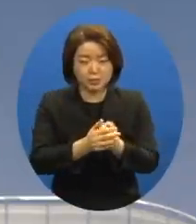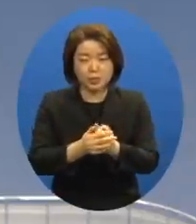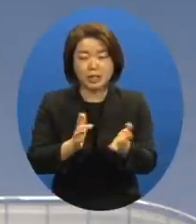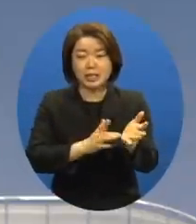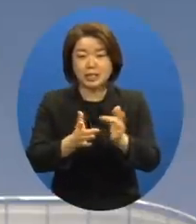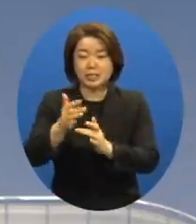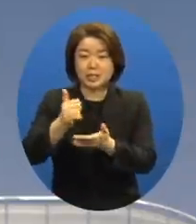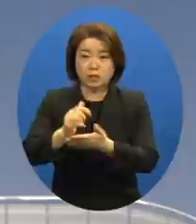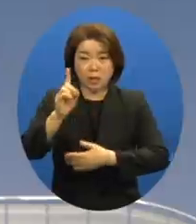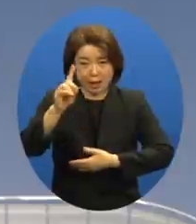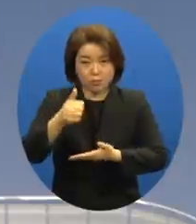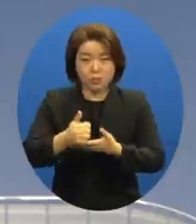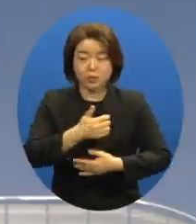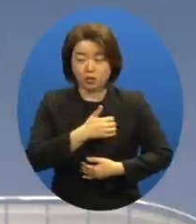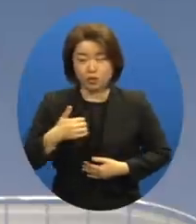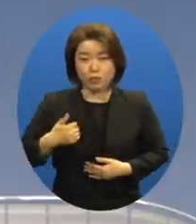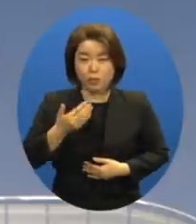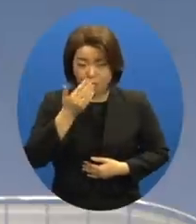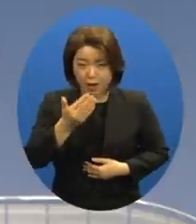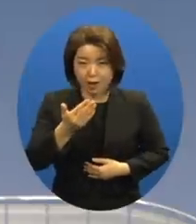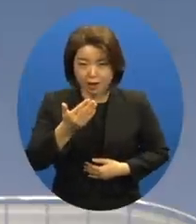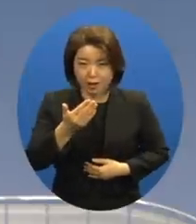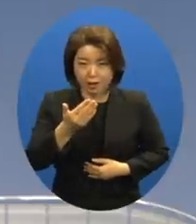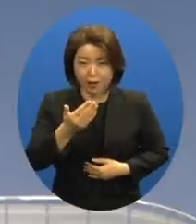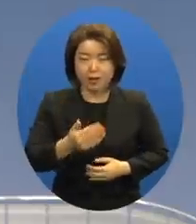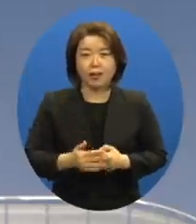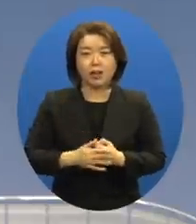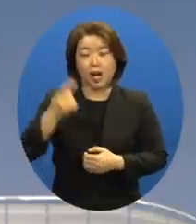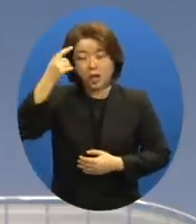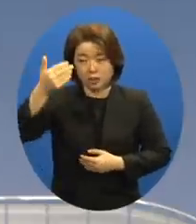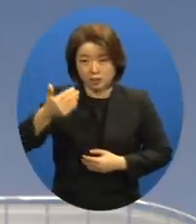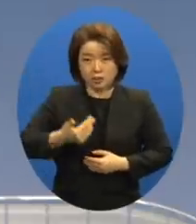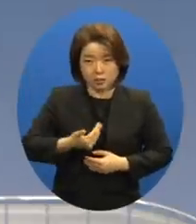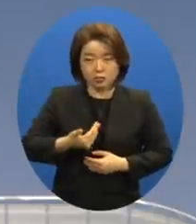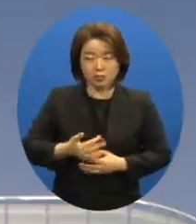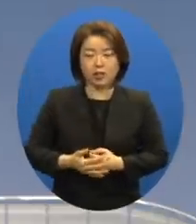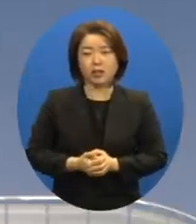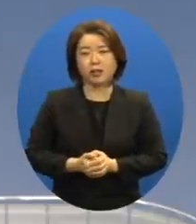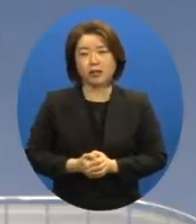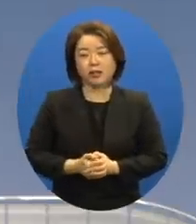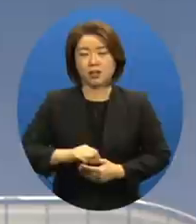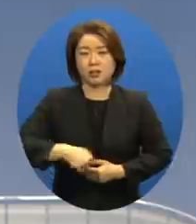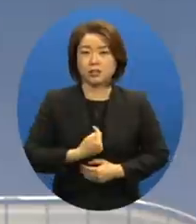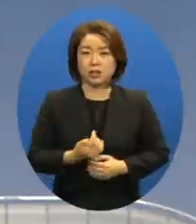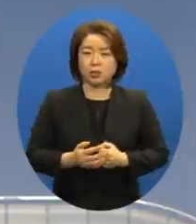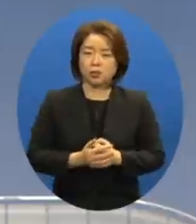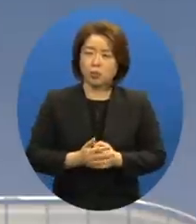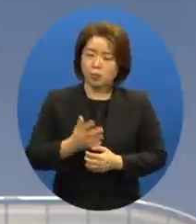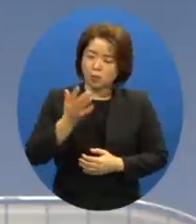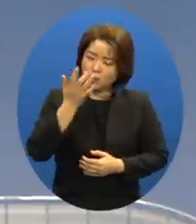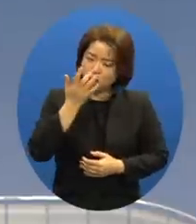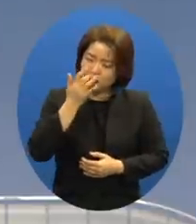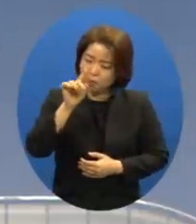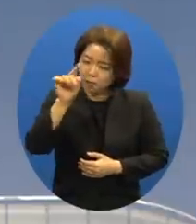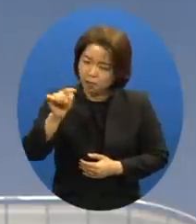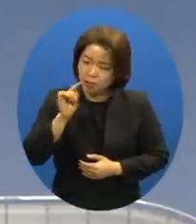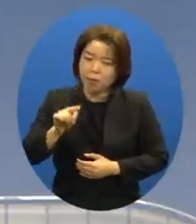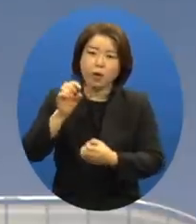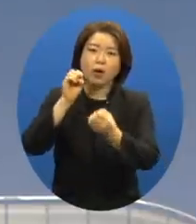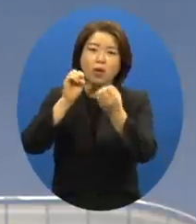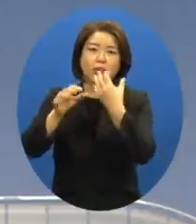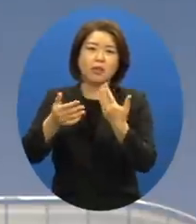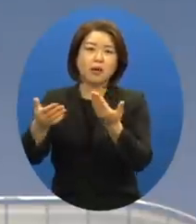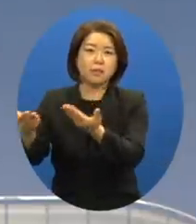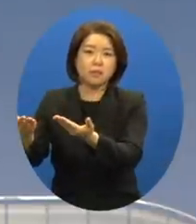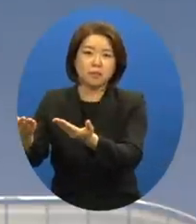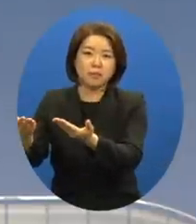분이면 충분하다 시죠 그 질문에 자기가 글쎄요 라고 대답을 했다는